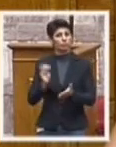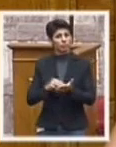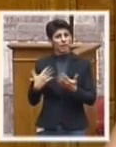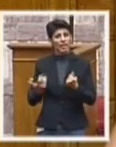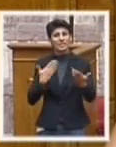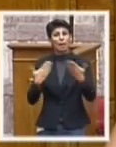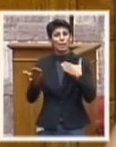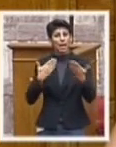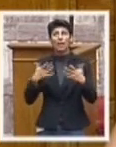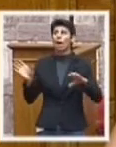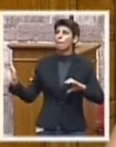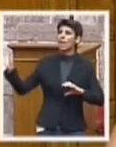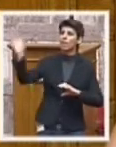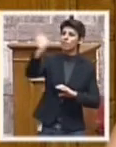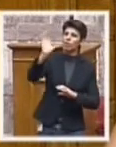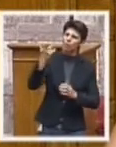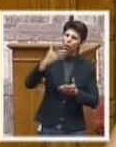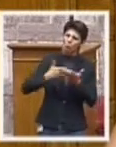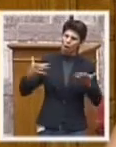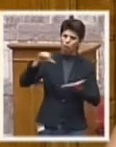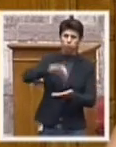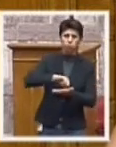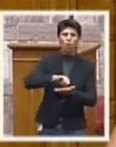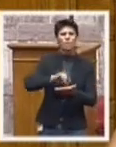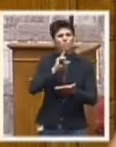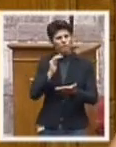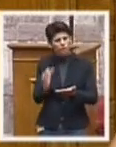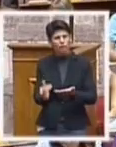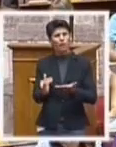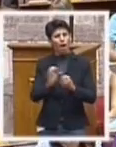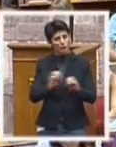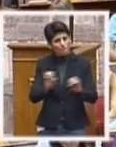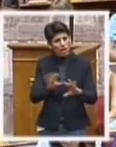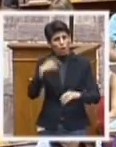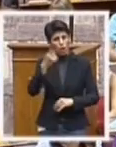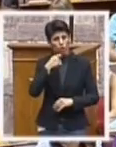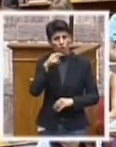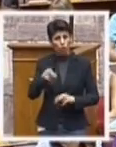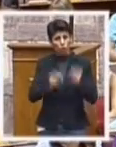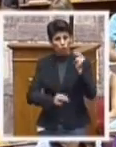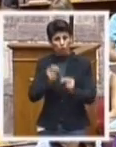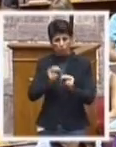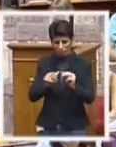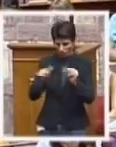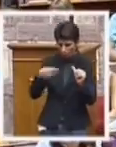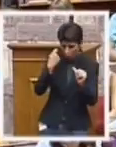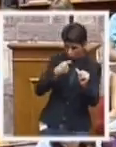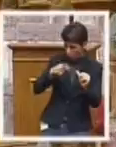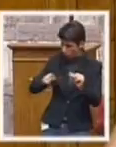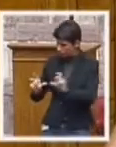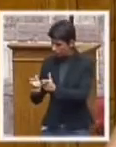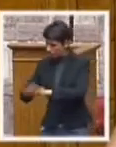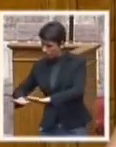διεξαγωγή σεμιναρίων στην περιφέρεια και στα αστικά κέντρα για τον ίδιο λόγο. Το πρόβλημα της αποξένωσης δεν είναι το μόνο που πλήττει το